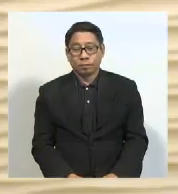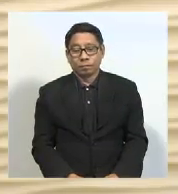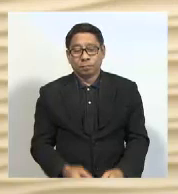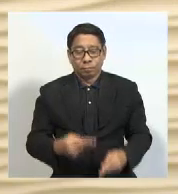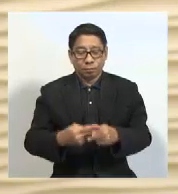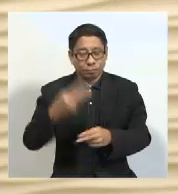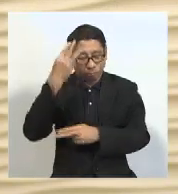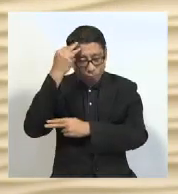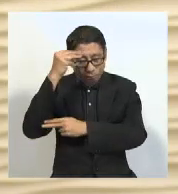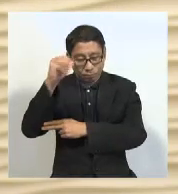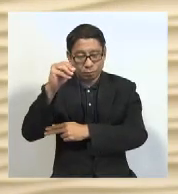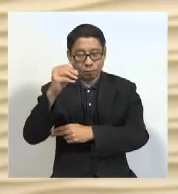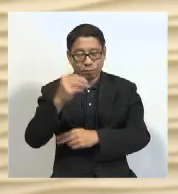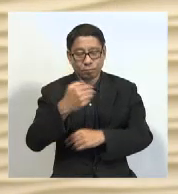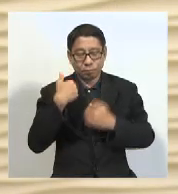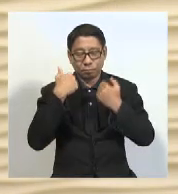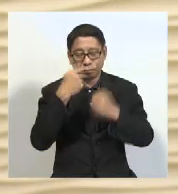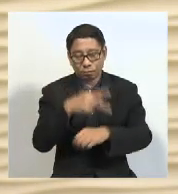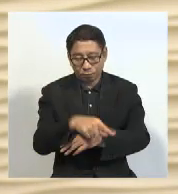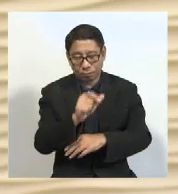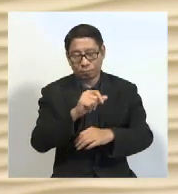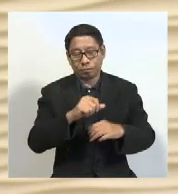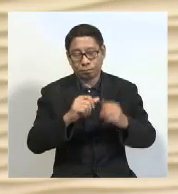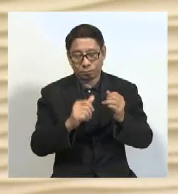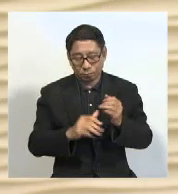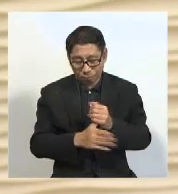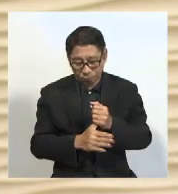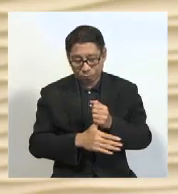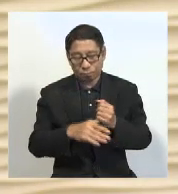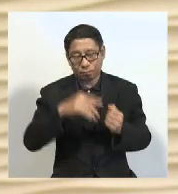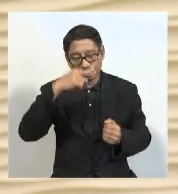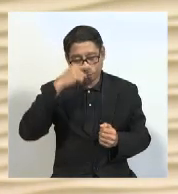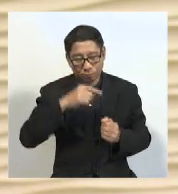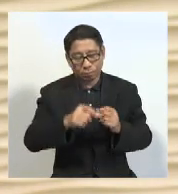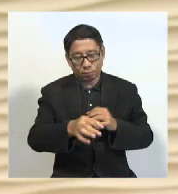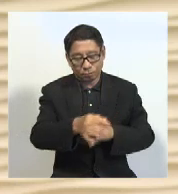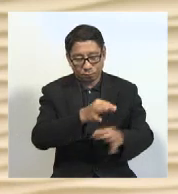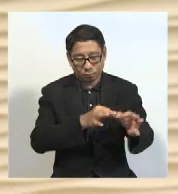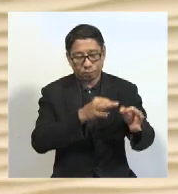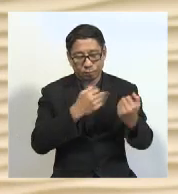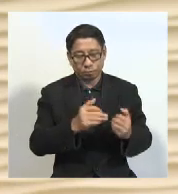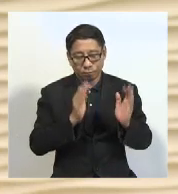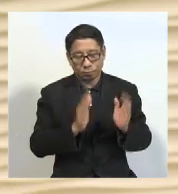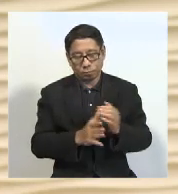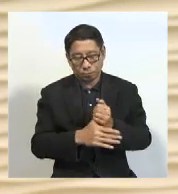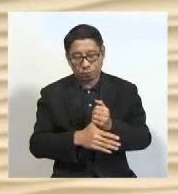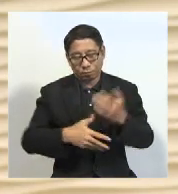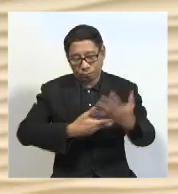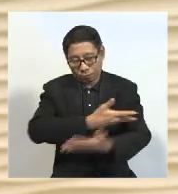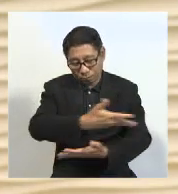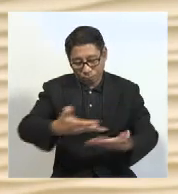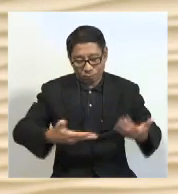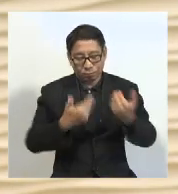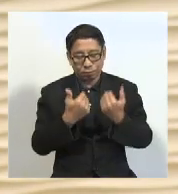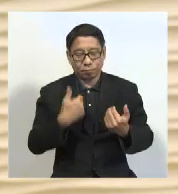ด้านนายมงคลสุขเจริญคณาประธานสมาคมการประมงแห่งประเทศไทยตัวแทนเครือข่ายชาวประมงก็บอกนะคะว่าการพูดคุยในครั้ง